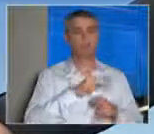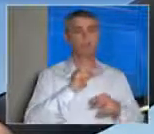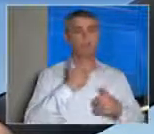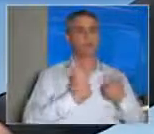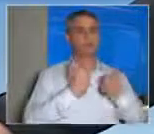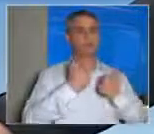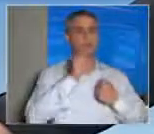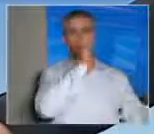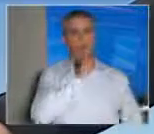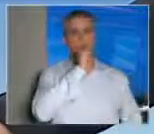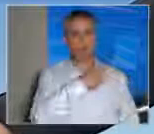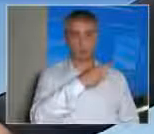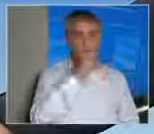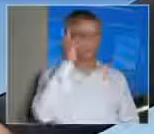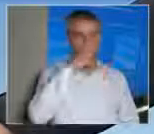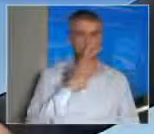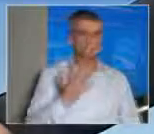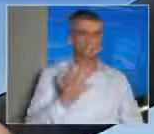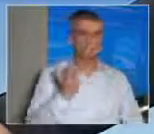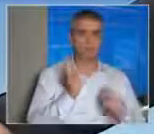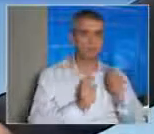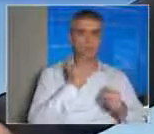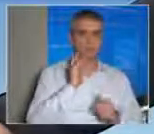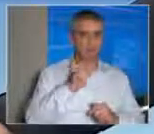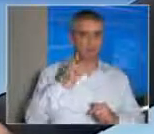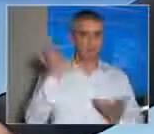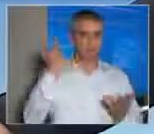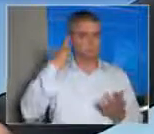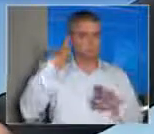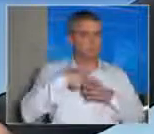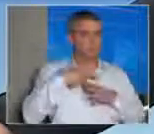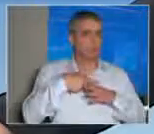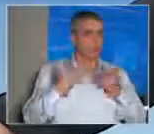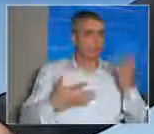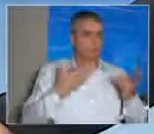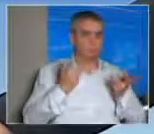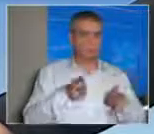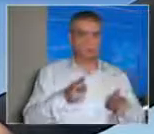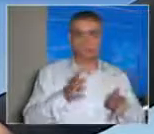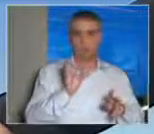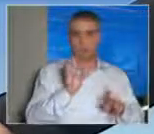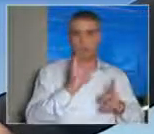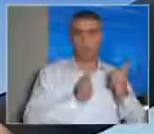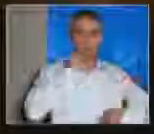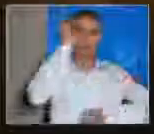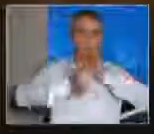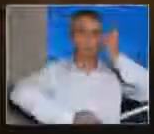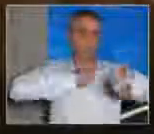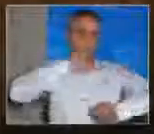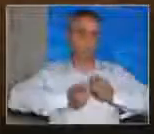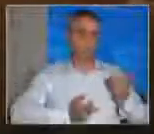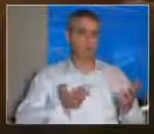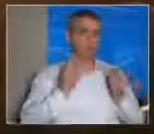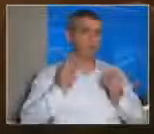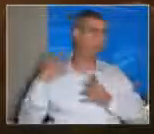האירוויזיון. ממה שאתה מבין, עד כמה אזרחי ישראל צריכים להיות מוטרדים מאפשרות של שיגור רקטות